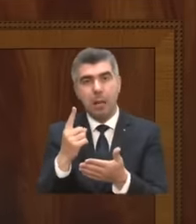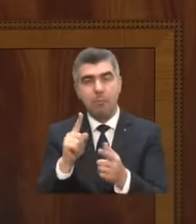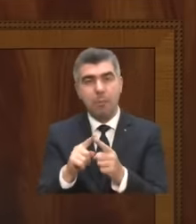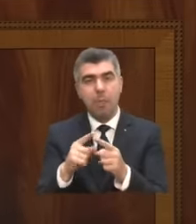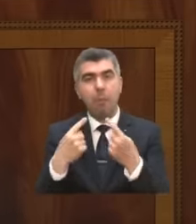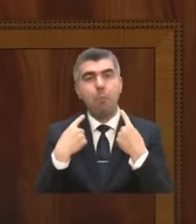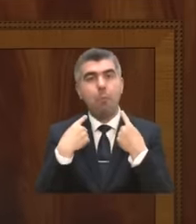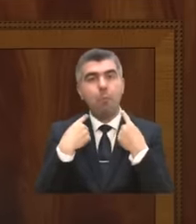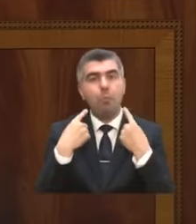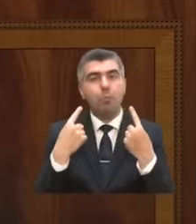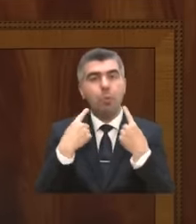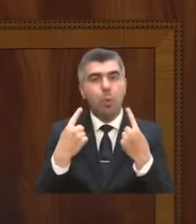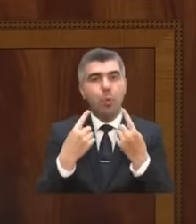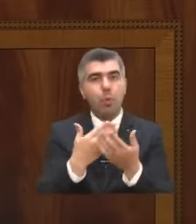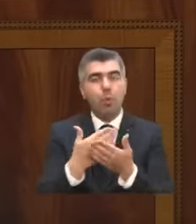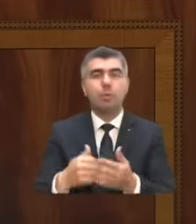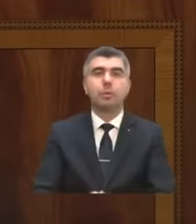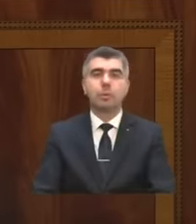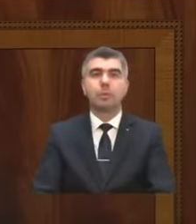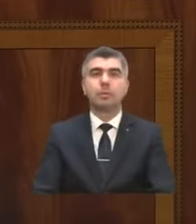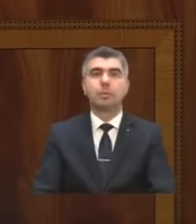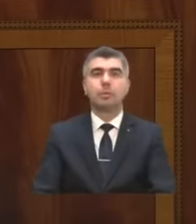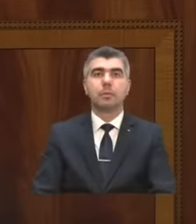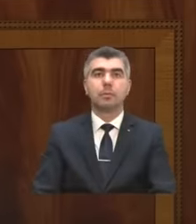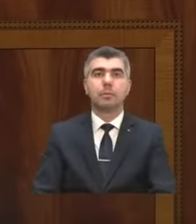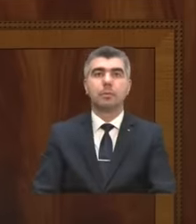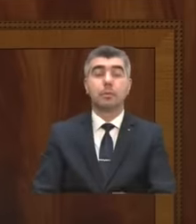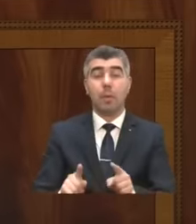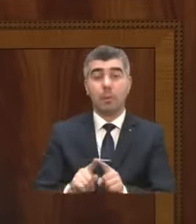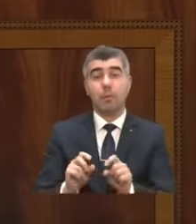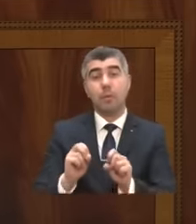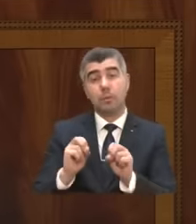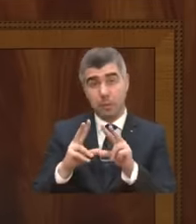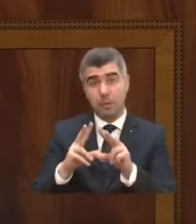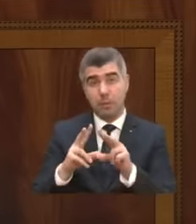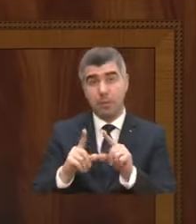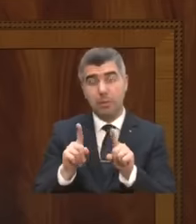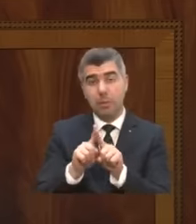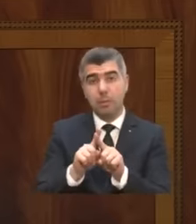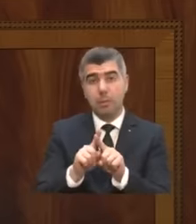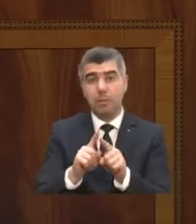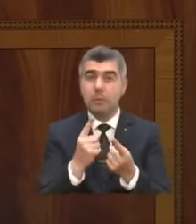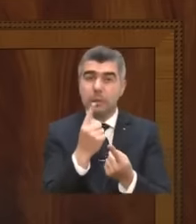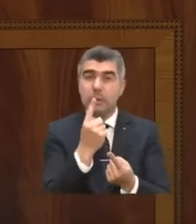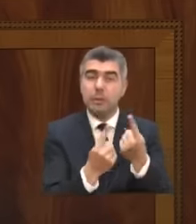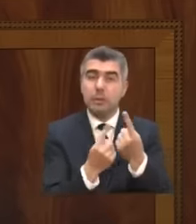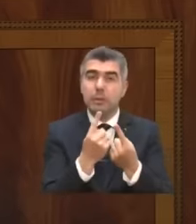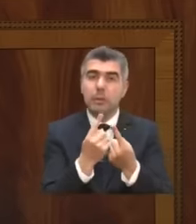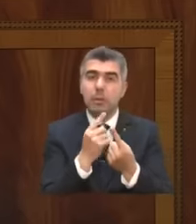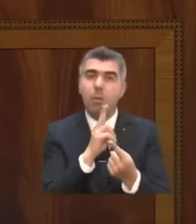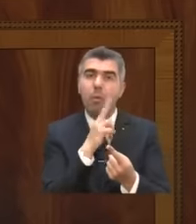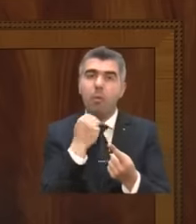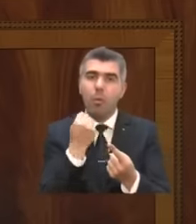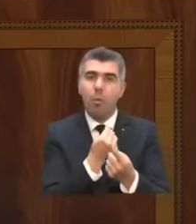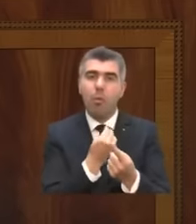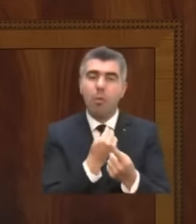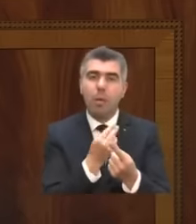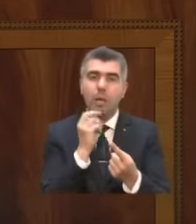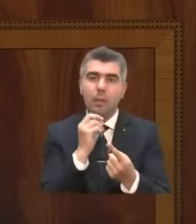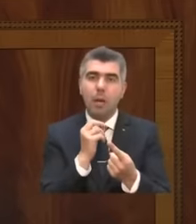طرف مؤثرين افتراضيين. وهذا فعلا يدل على أننا أمام حكومة